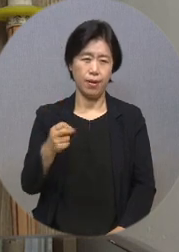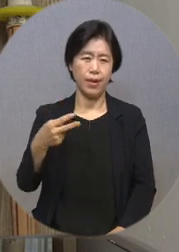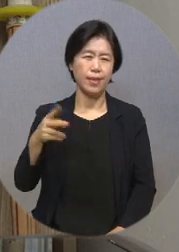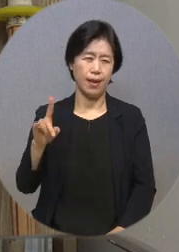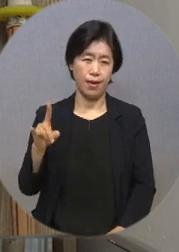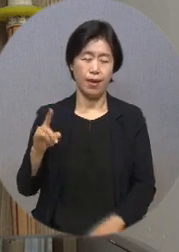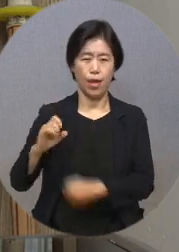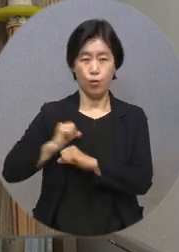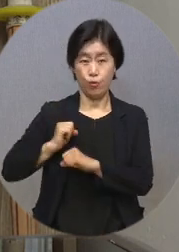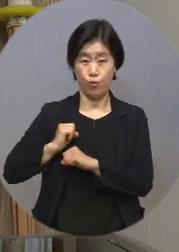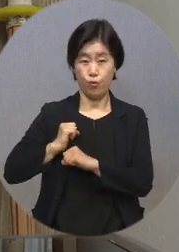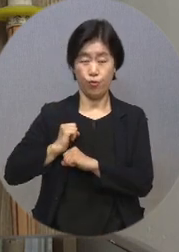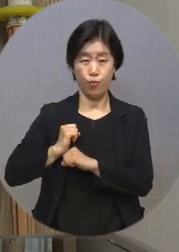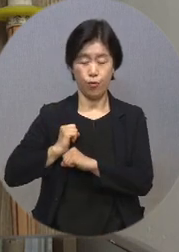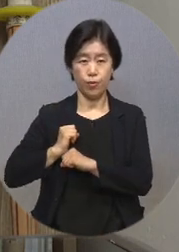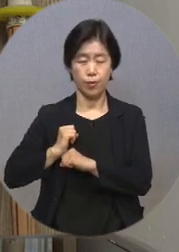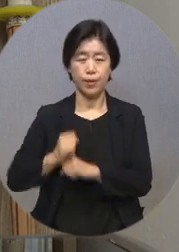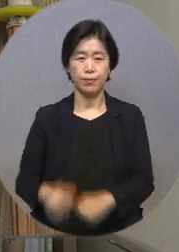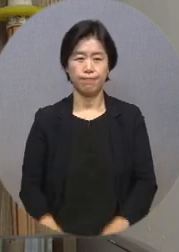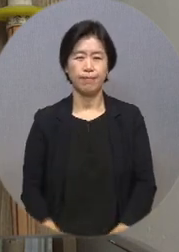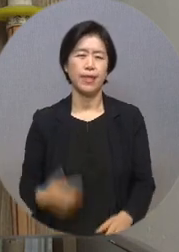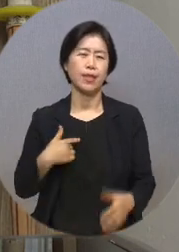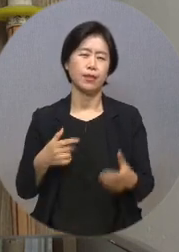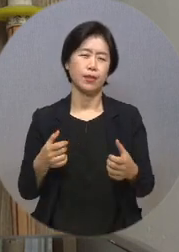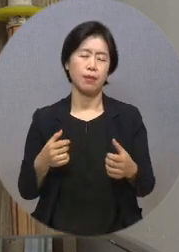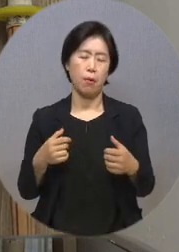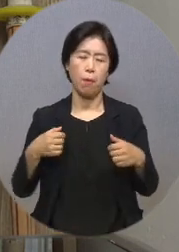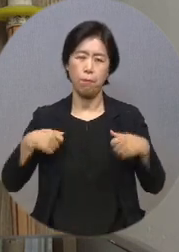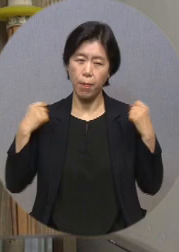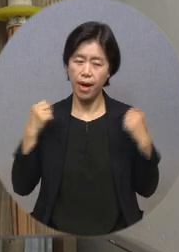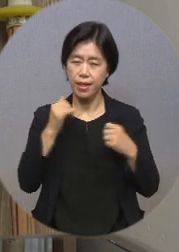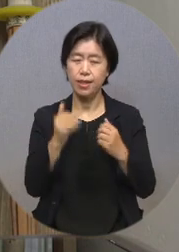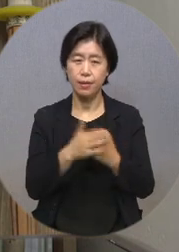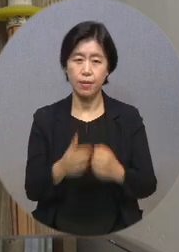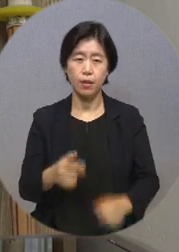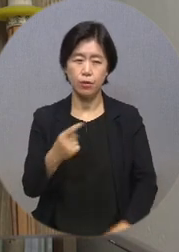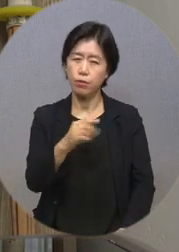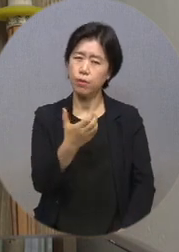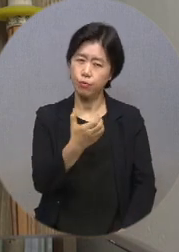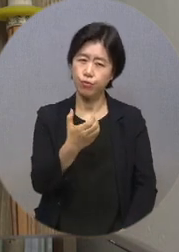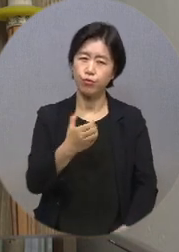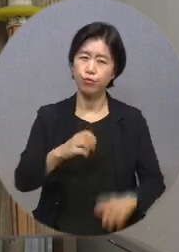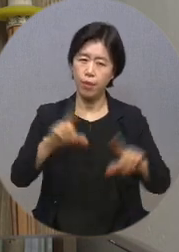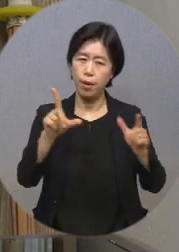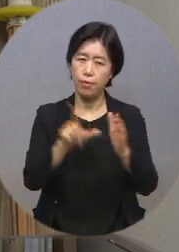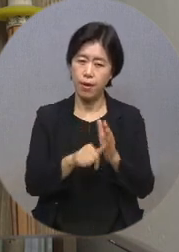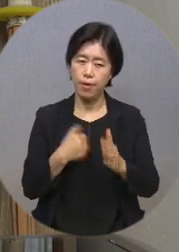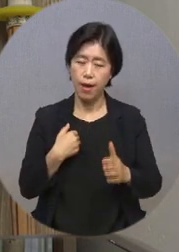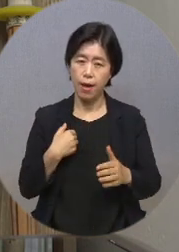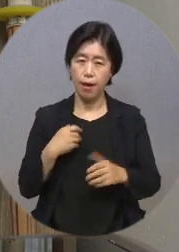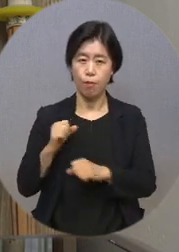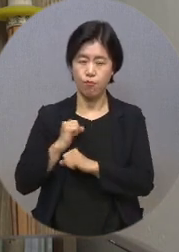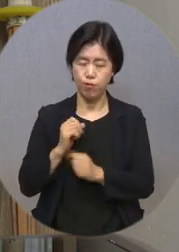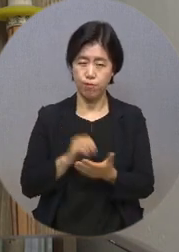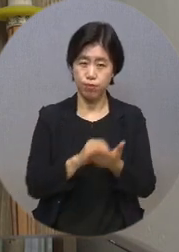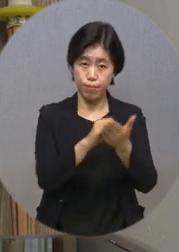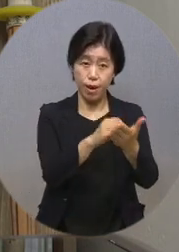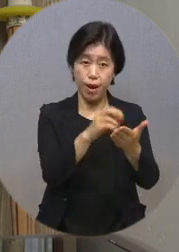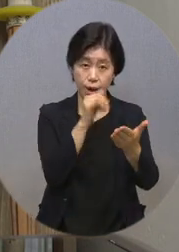합니다. 80년대 초에 그 해병대에 지원 입대를 하면서 해병대 훈련소에서 받았던